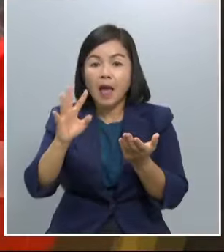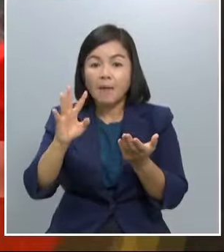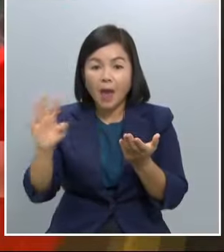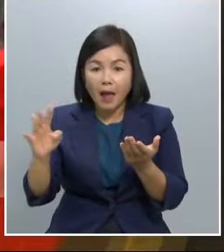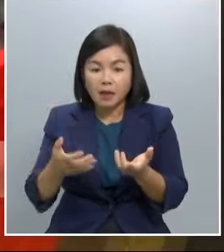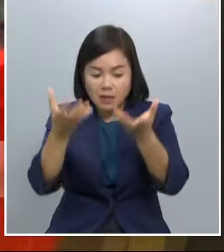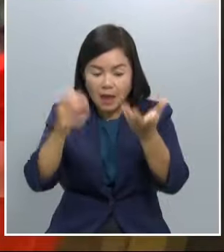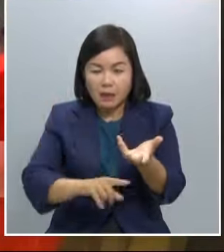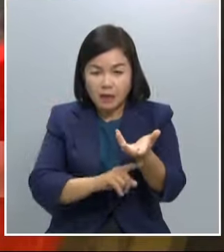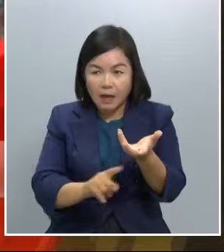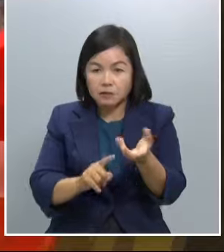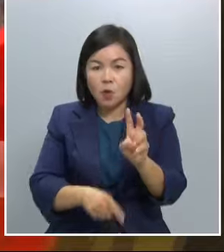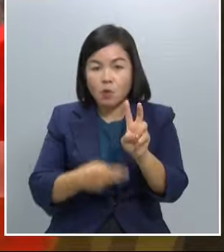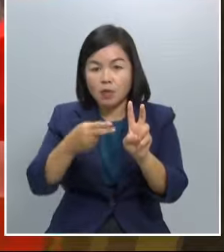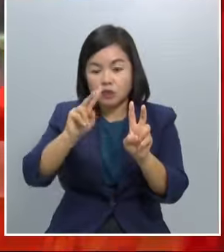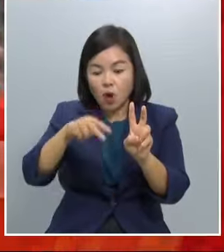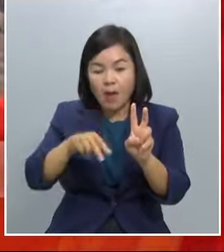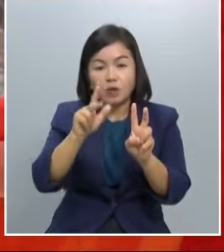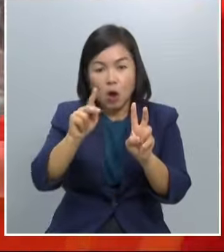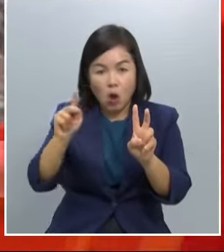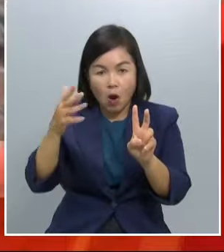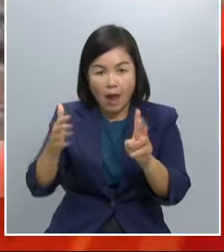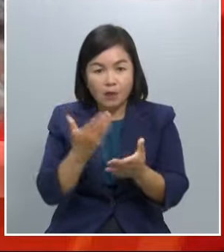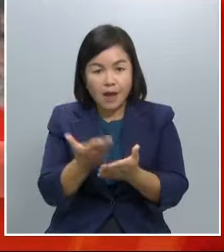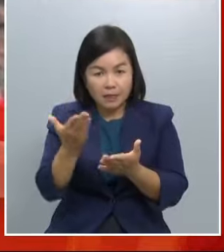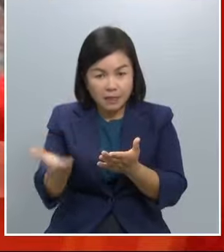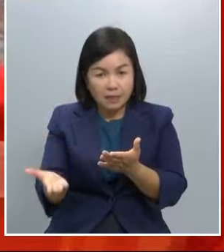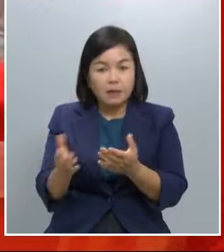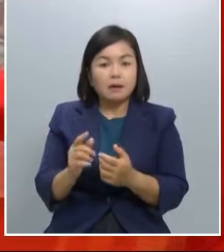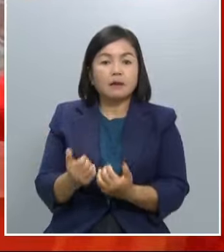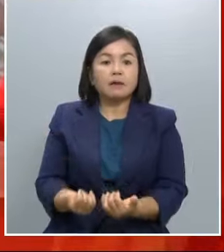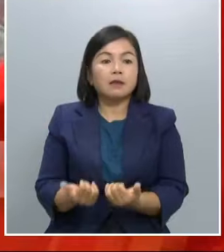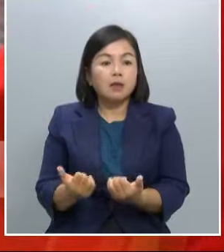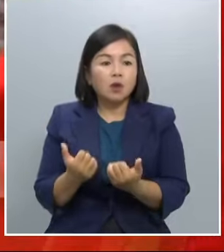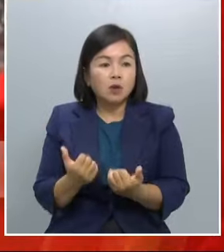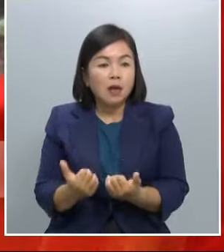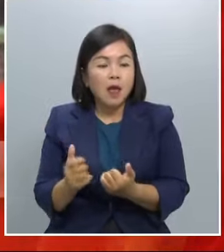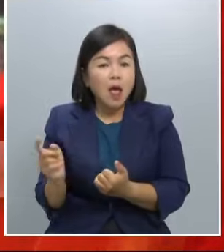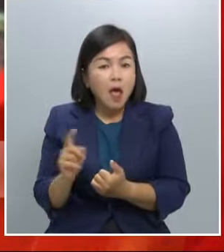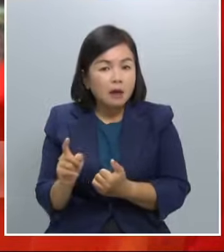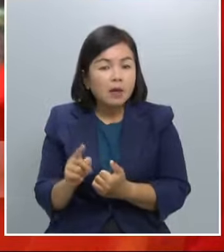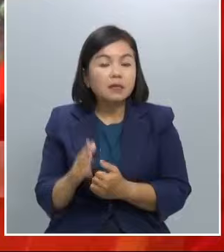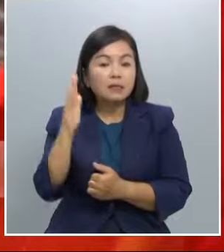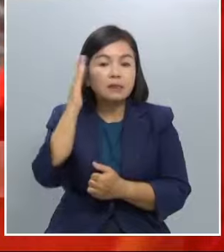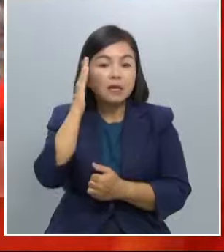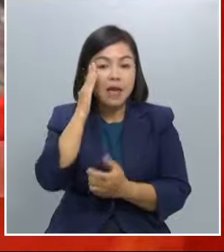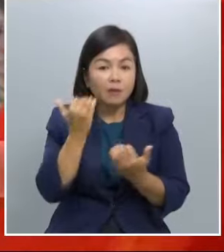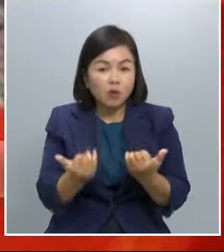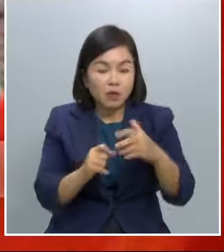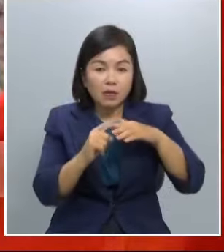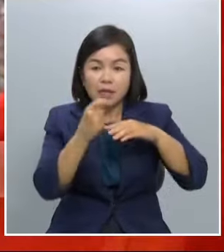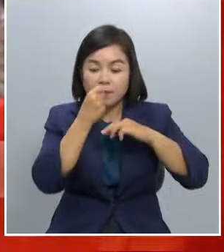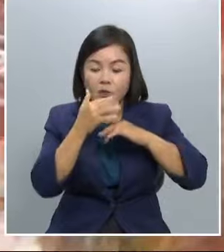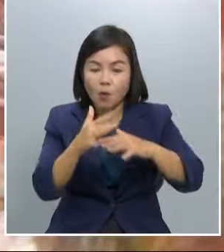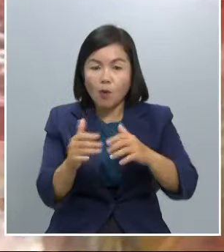22,000กกท่านผู้ชมขณะที่เรามีข้อมูลล่าสุดจากสมุทรสาครซึ่งผู้